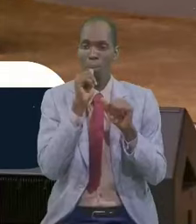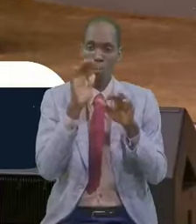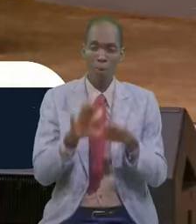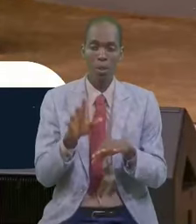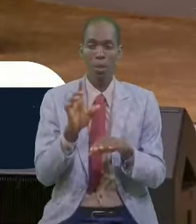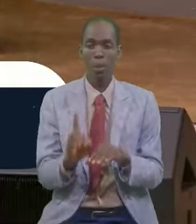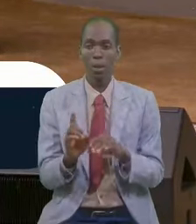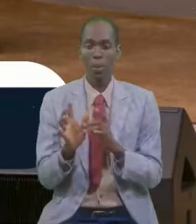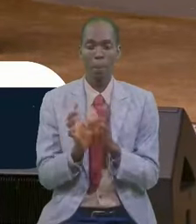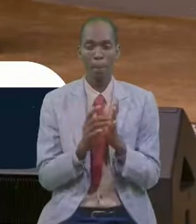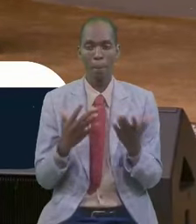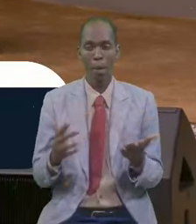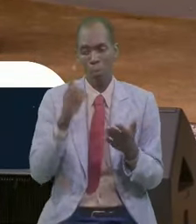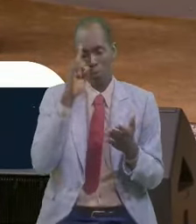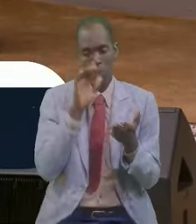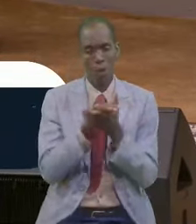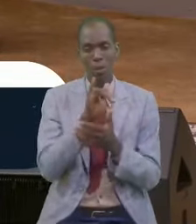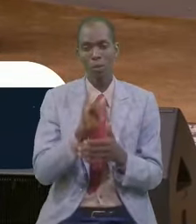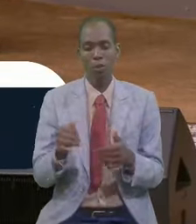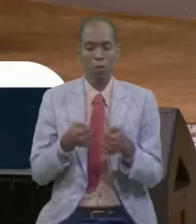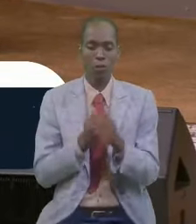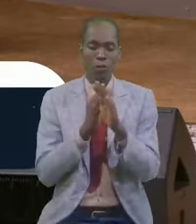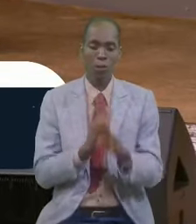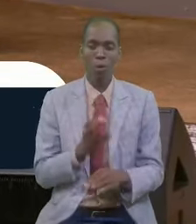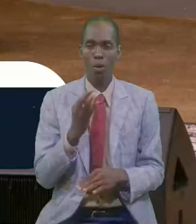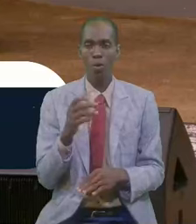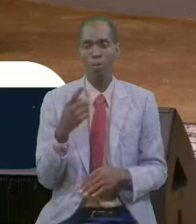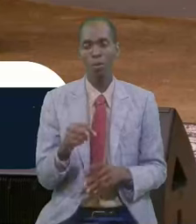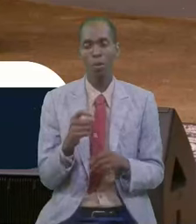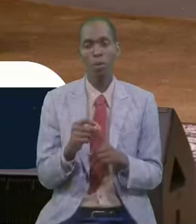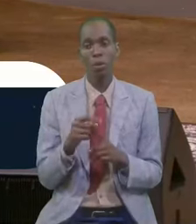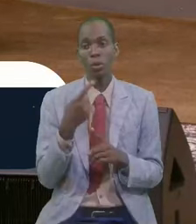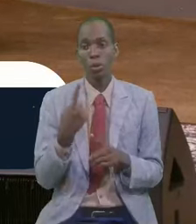Les pratiquants bienheureux qui croient à la parole de la Bible.